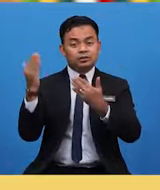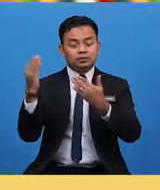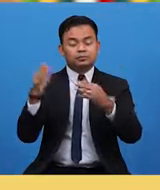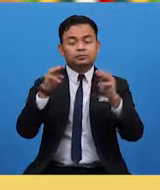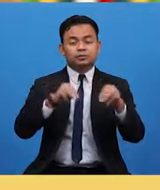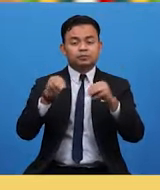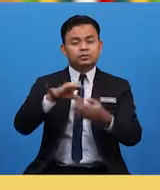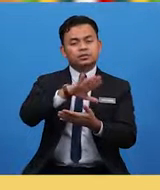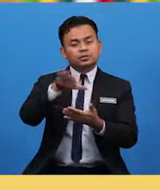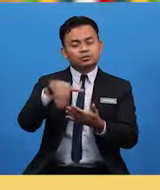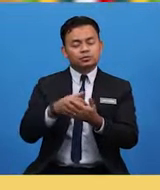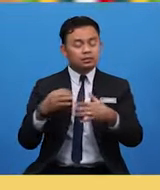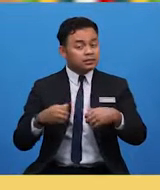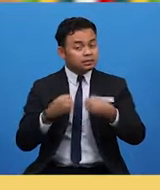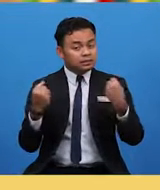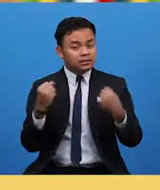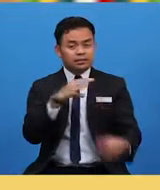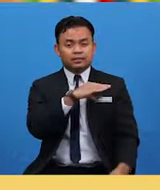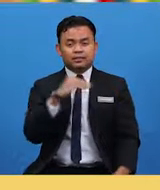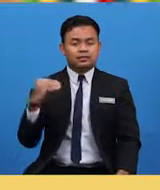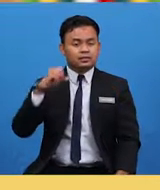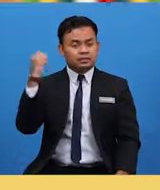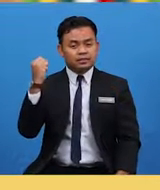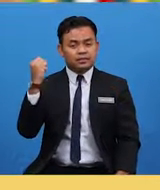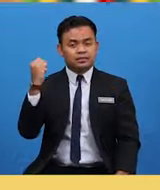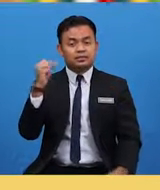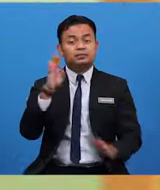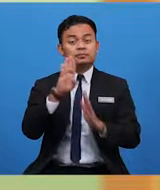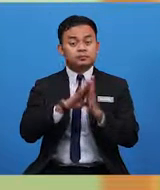murid-murid semua sehat dan senantiasa bersemangat